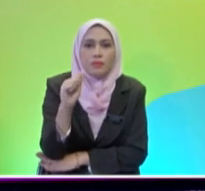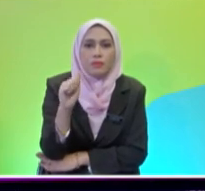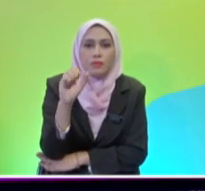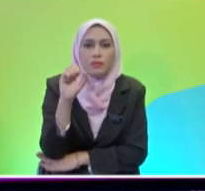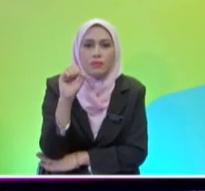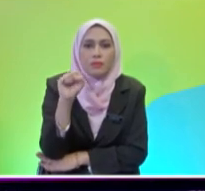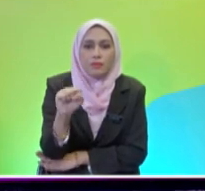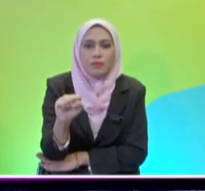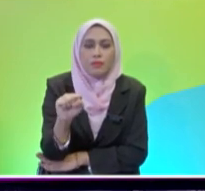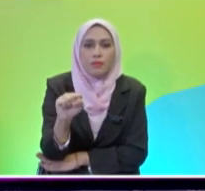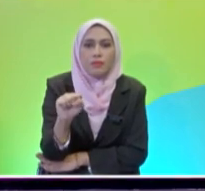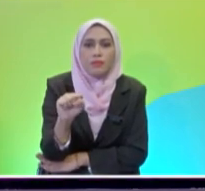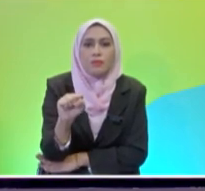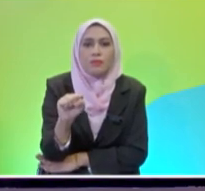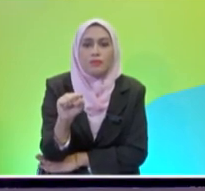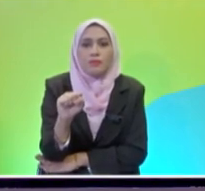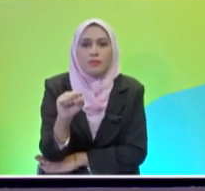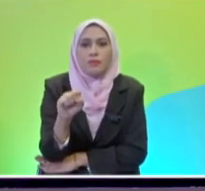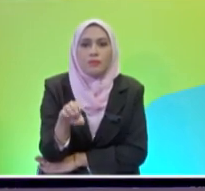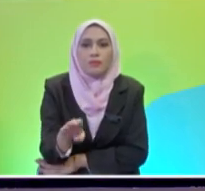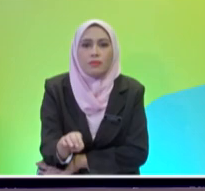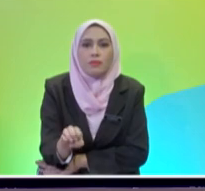A S chas